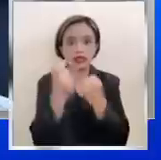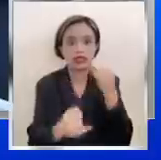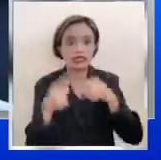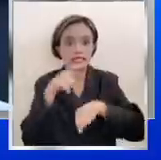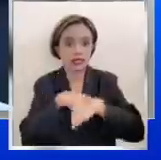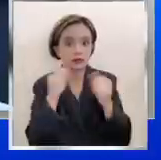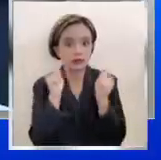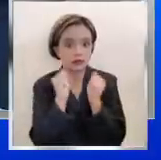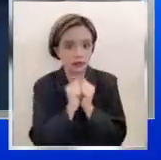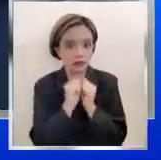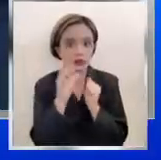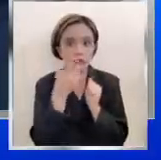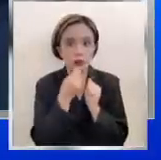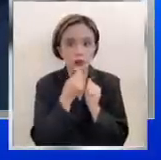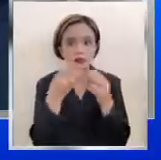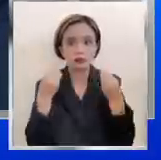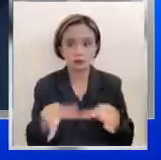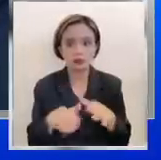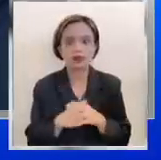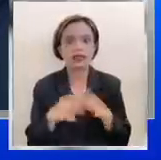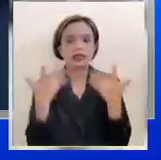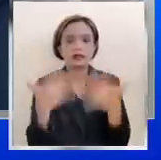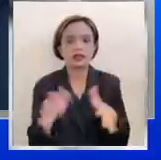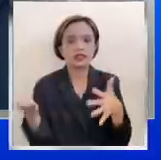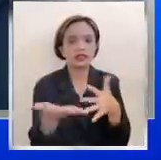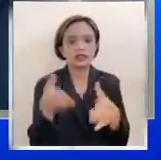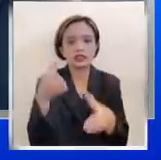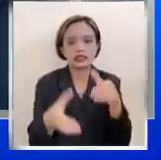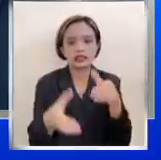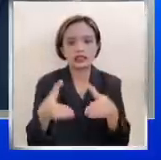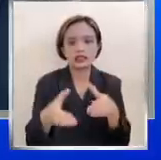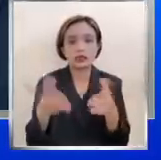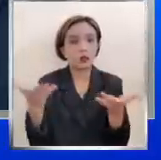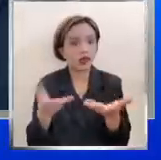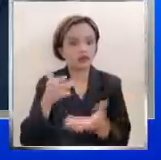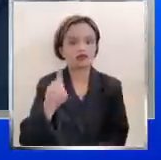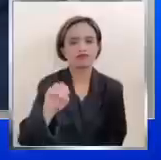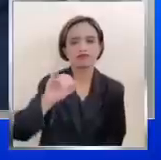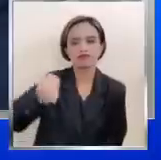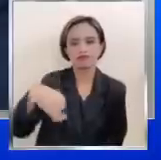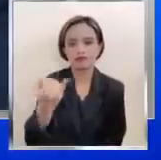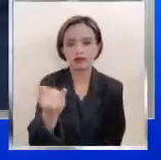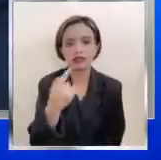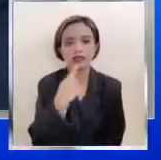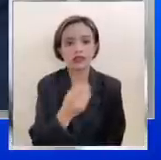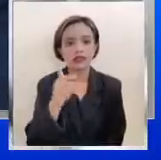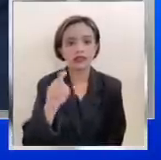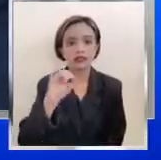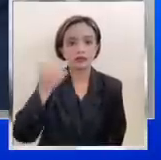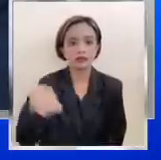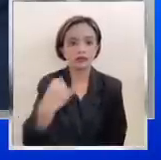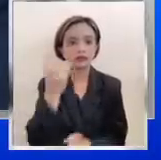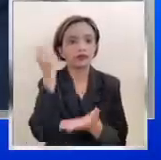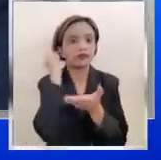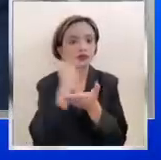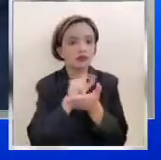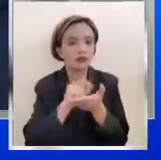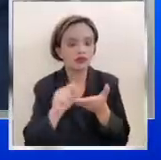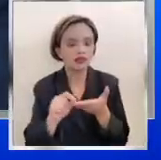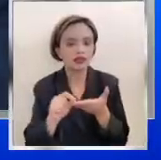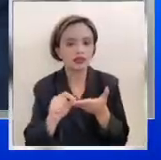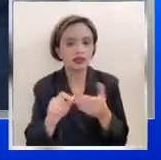nawawala. Sinampahan na rin sila ng reklamo sa DOJ. Pagtitiyak ni Justice Secretary Boying Remulla, tuloy-tuloy ang paggulong